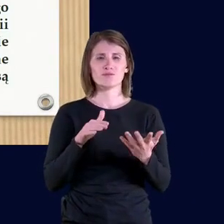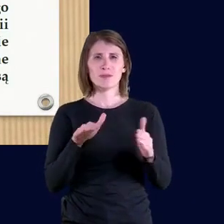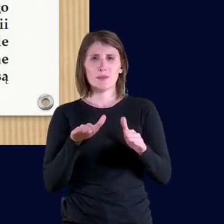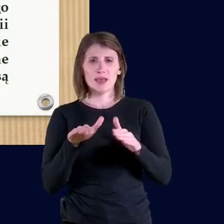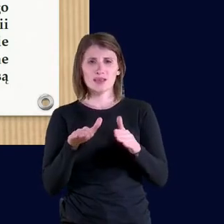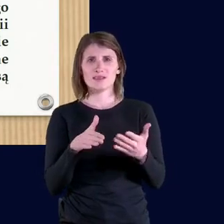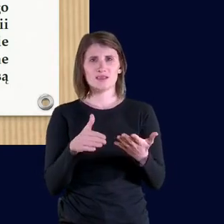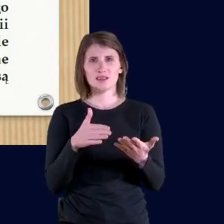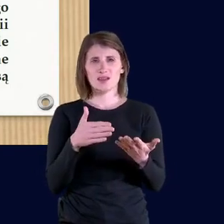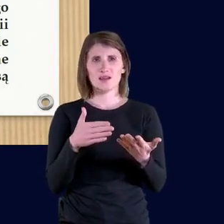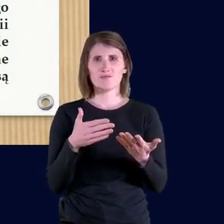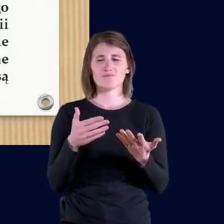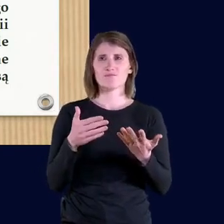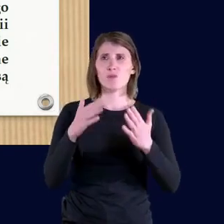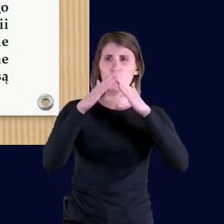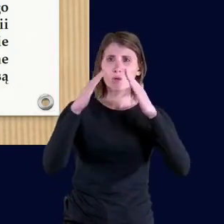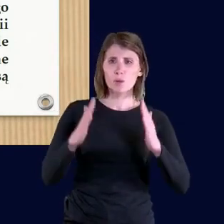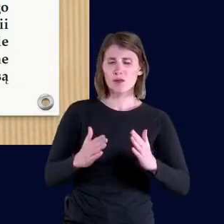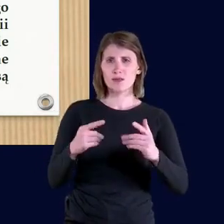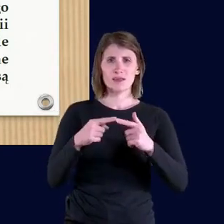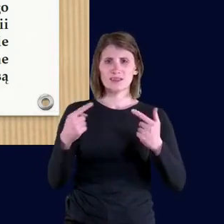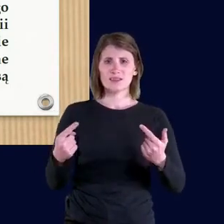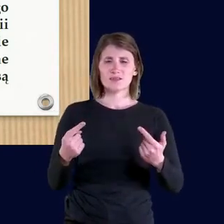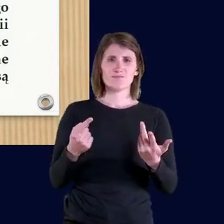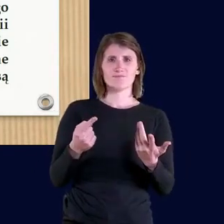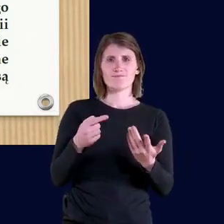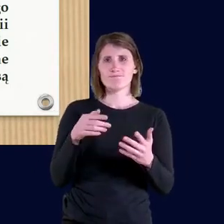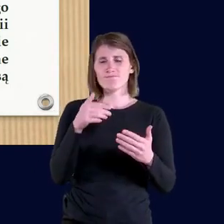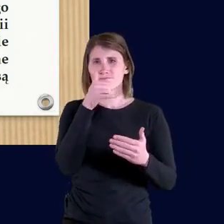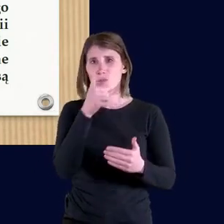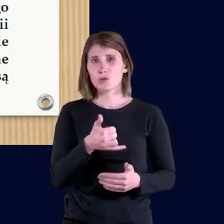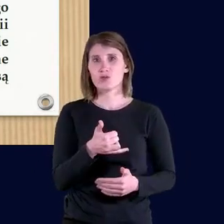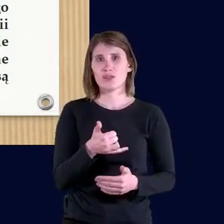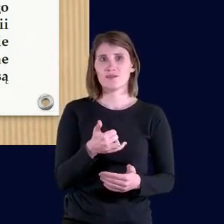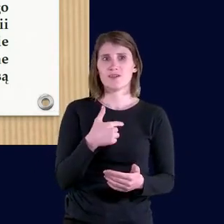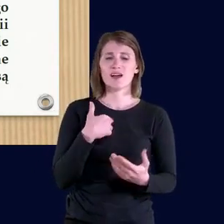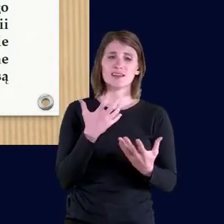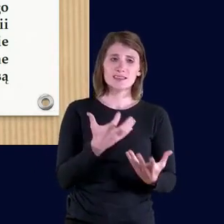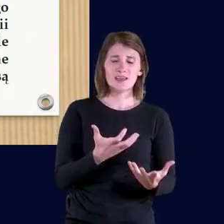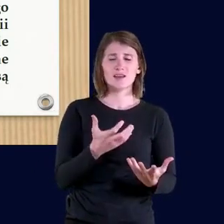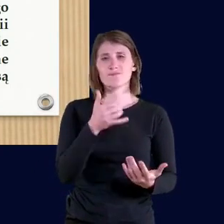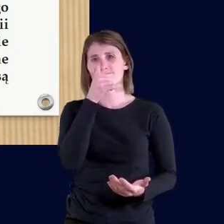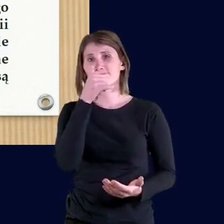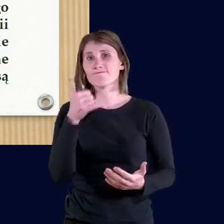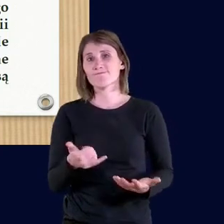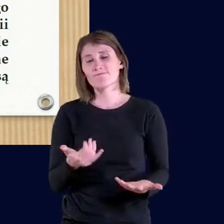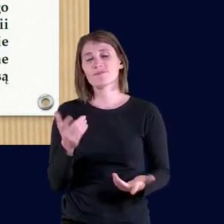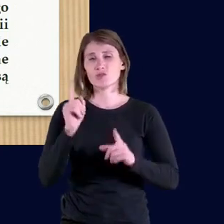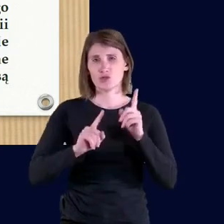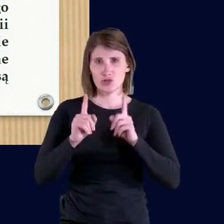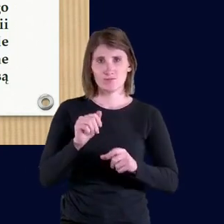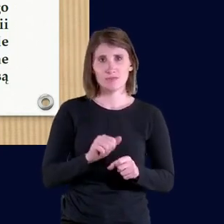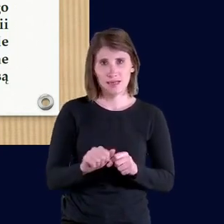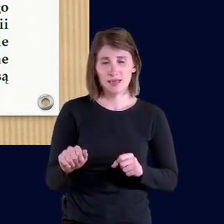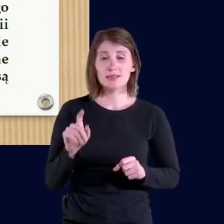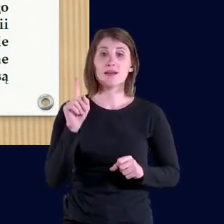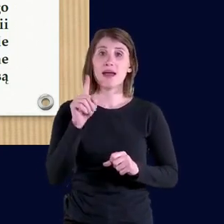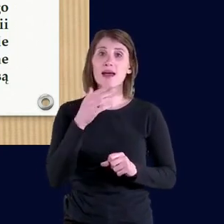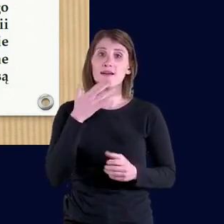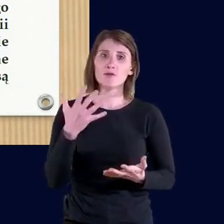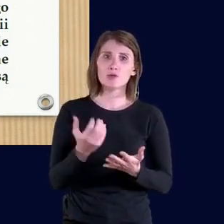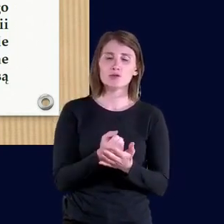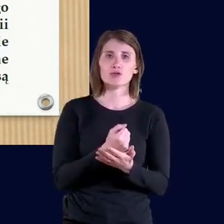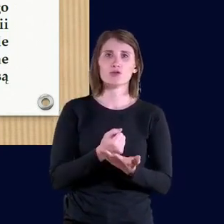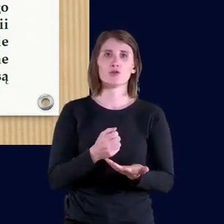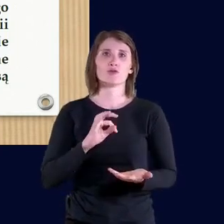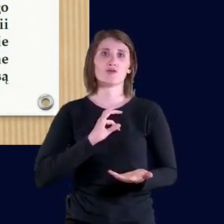infrastruktura nie pozwalają na stworzenie odpowiednich warunków tak jakbyśmy chcieli ale wykorzystując na